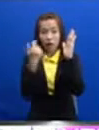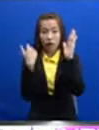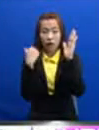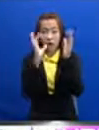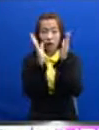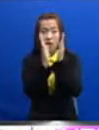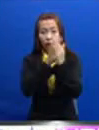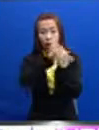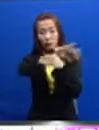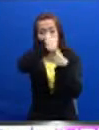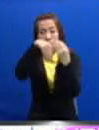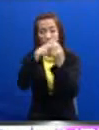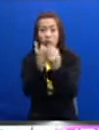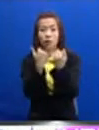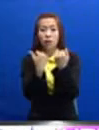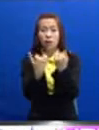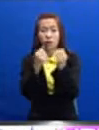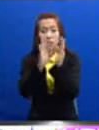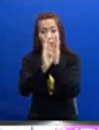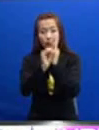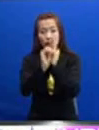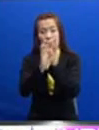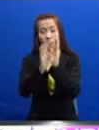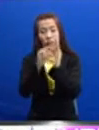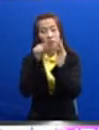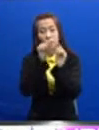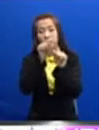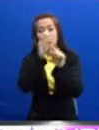ในระลอกนี้จะหนาวลงอีก 4-6องศเวเซียด